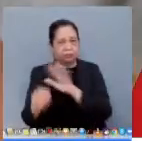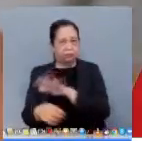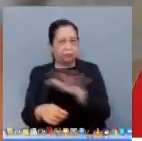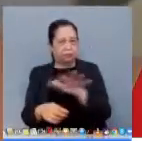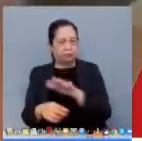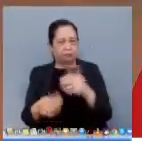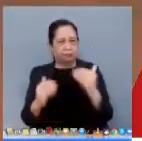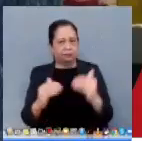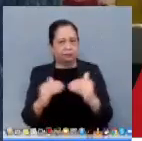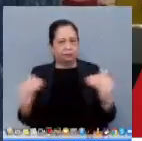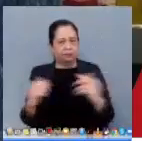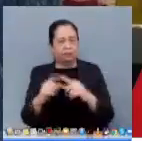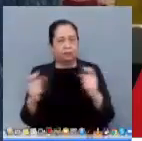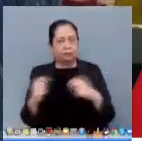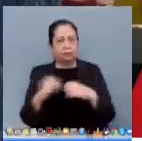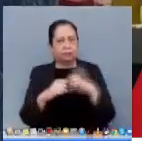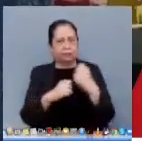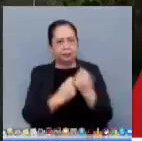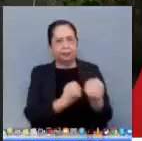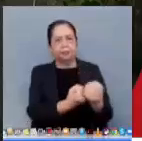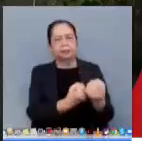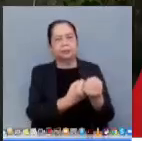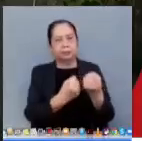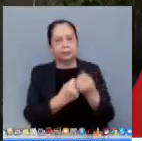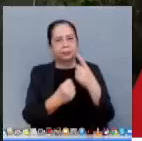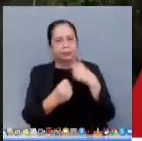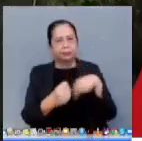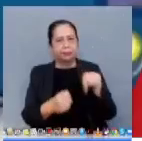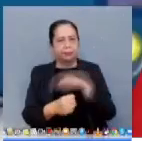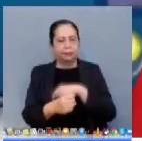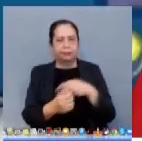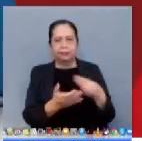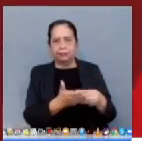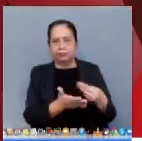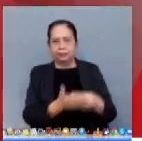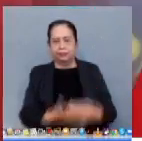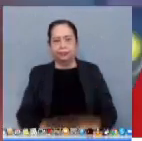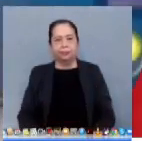may structural support naman daw para sa ating pera.